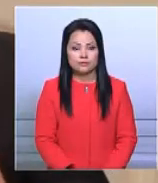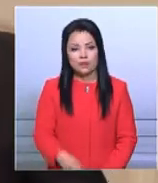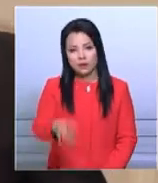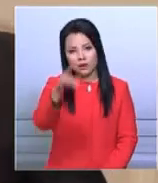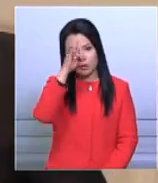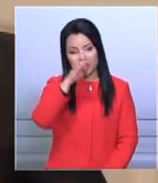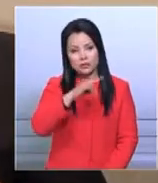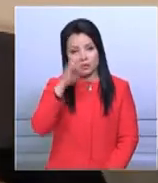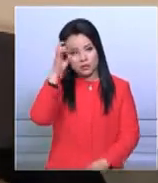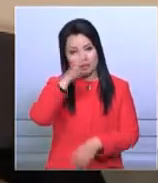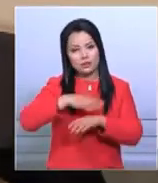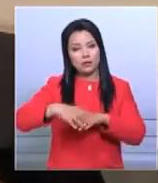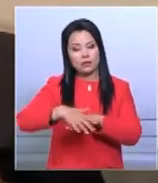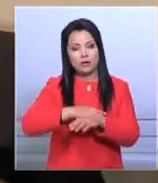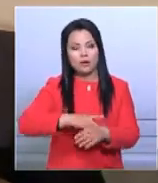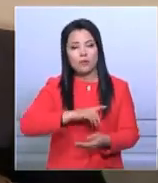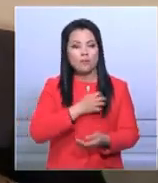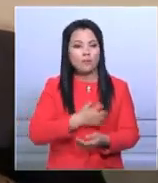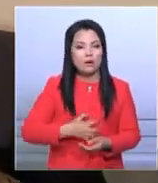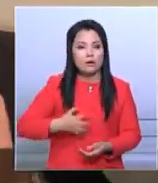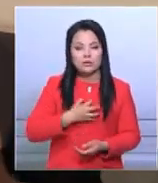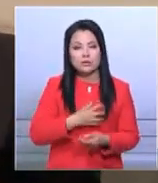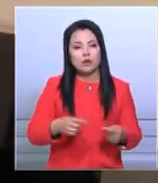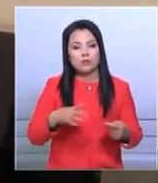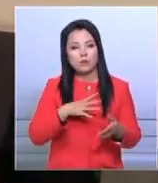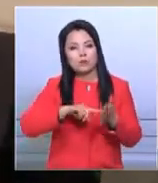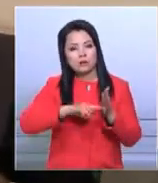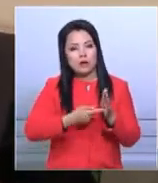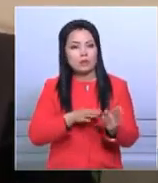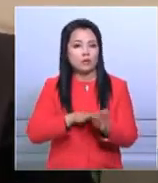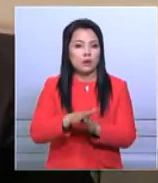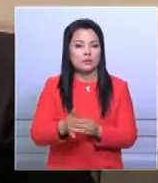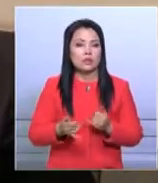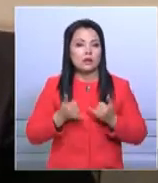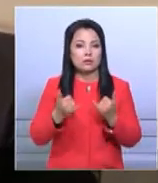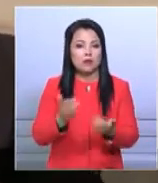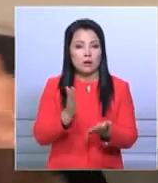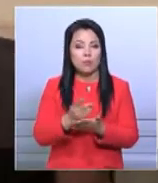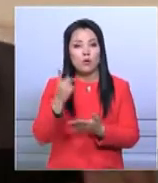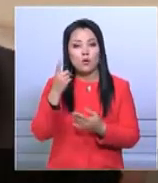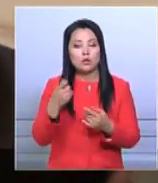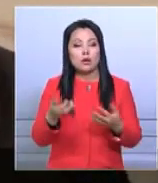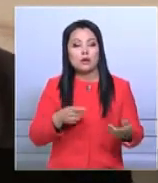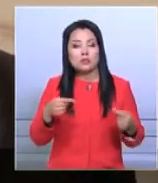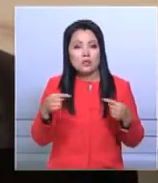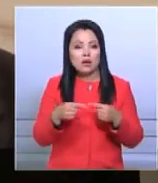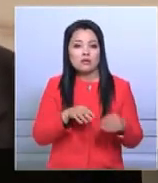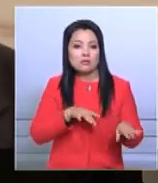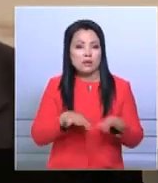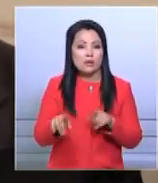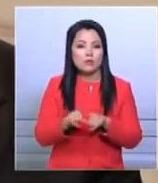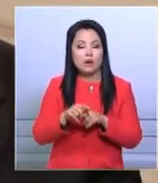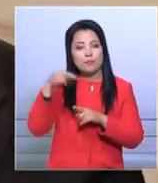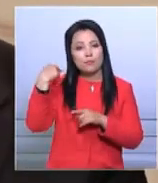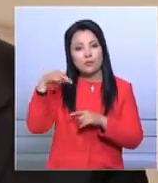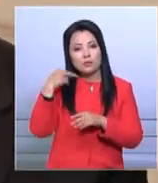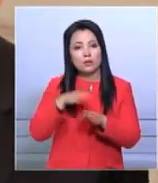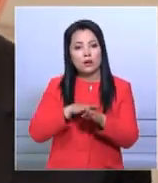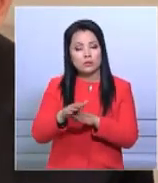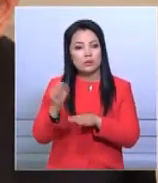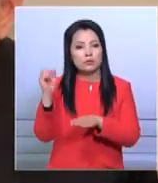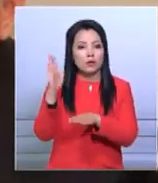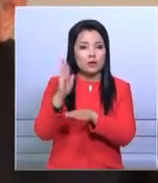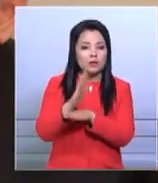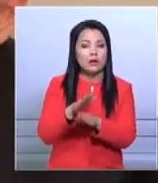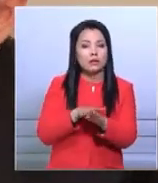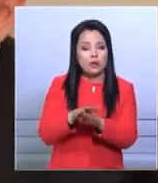Қазақ елі маңызды мақсат қоя біледі. 100 қадам осы мақсатқа жету жолындағы нақты жоспар. Ел президенті бағдарламаларды жүзеге асыруға